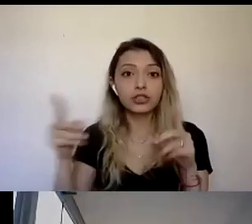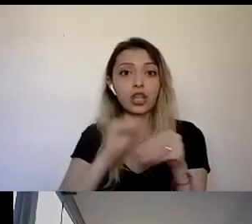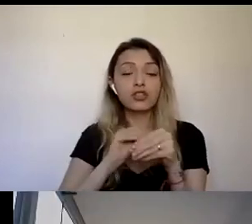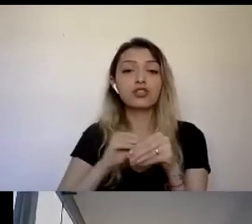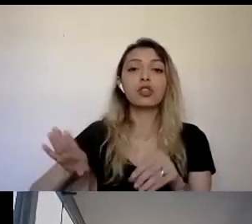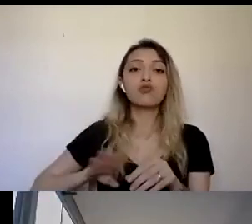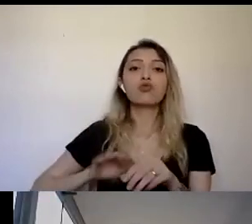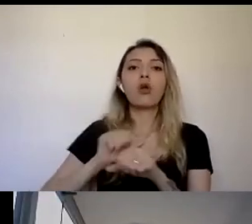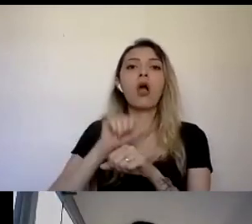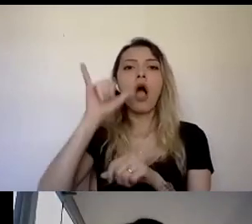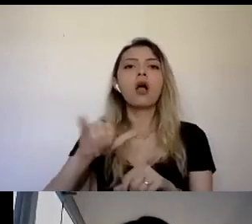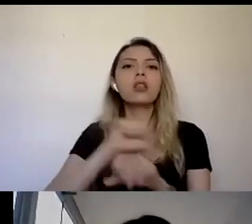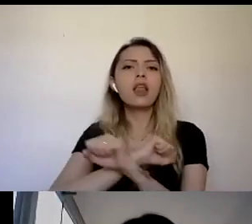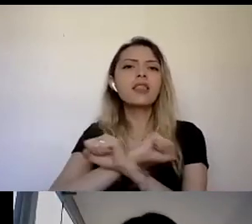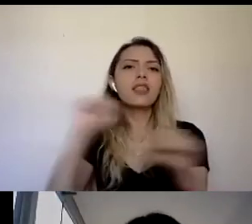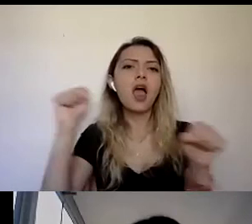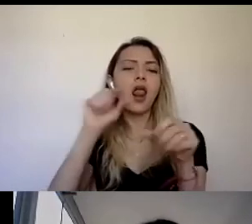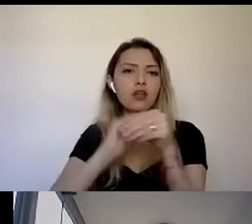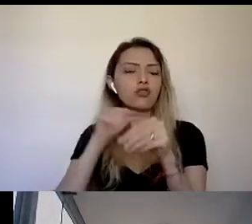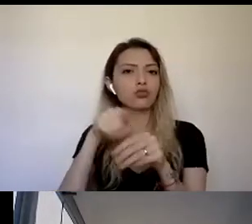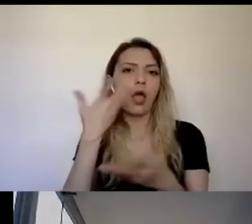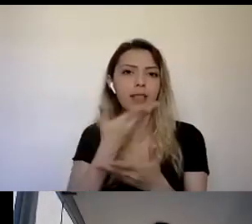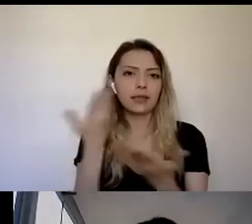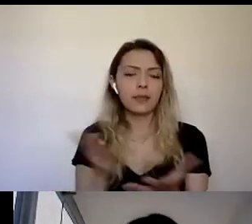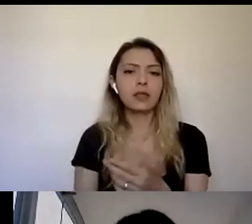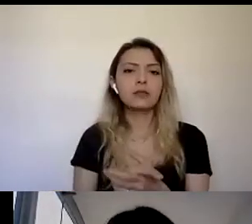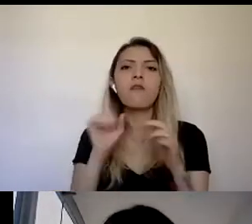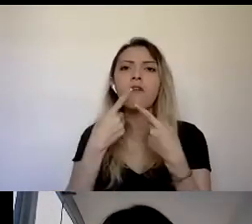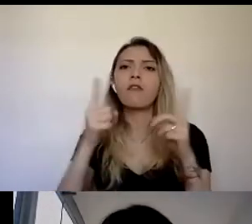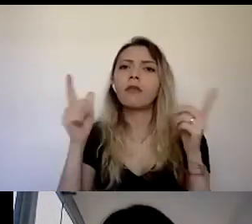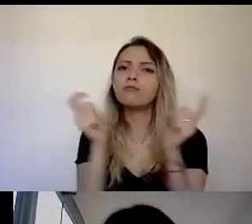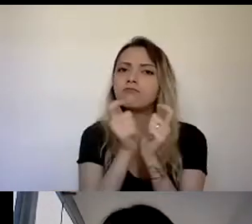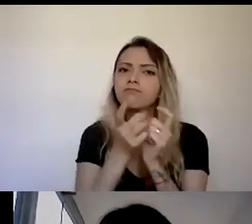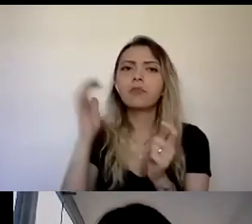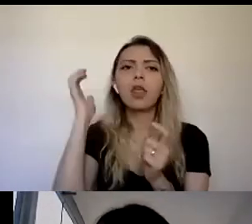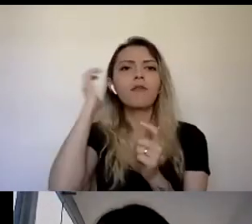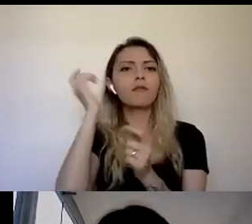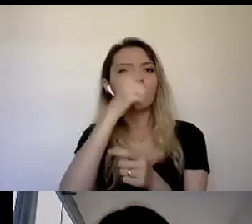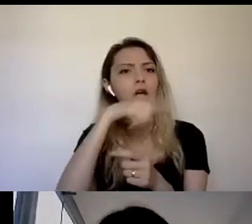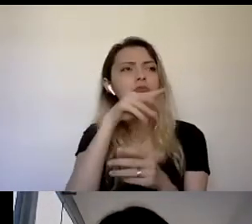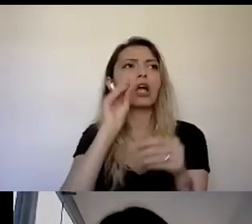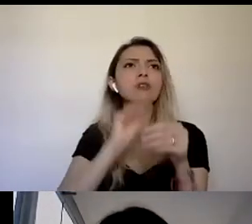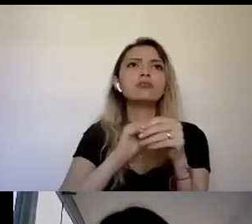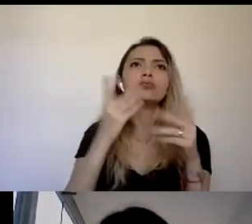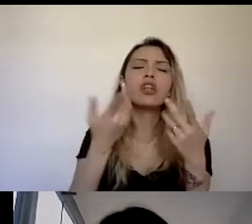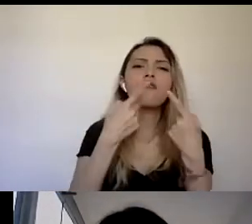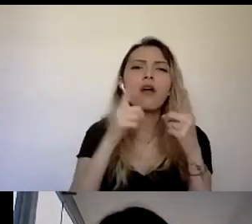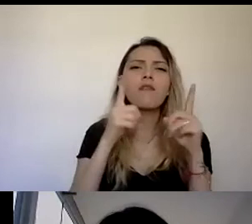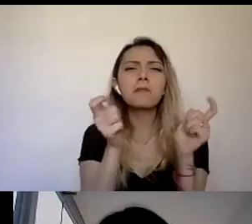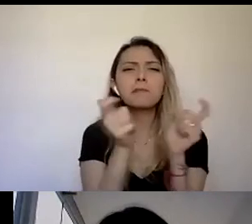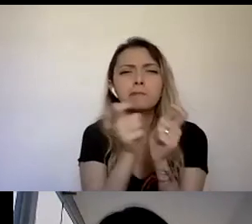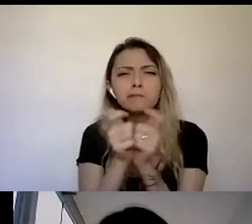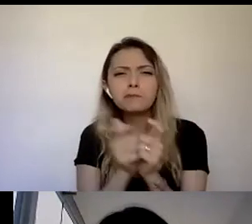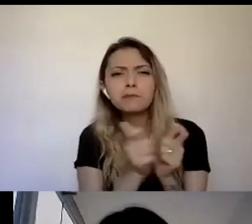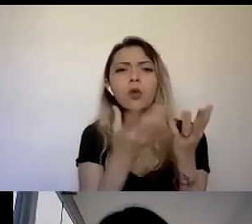bahsedebiliriz. Farklı sivil toplum örgütleri, içlerinde Tarlabaşı Toplum Merkezi, Sulukule Gönülleri Derneği,